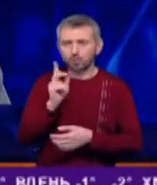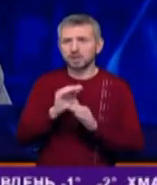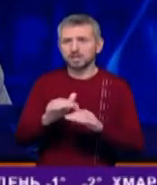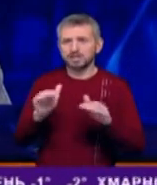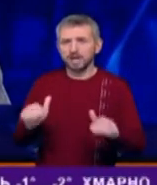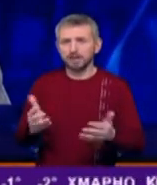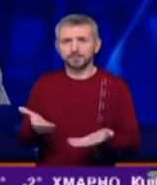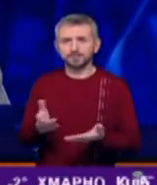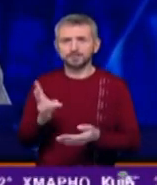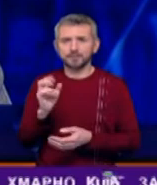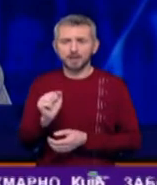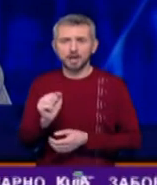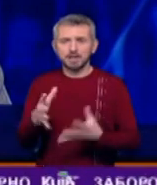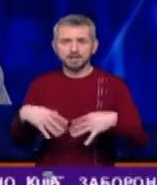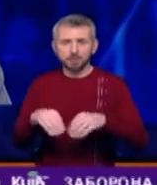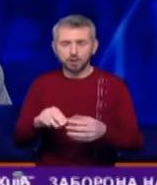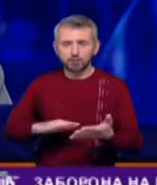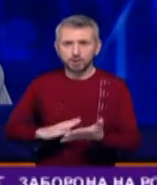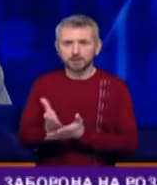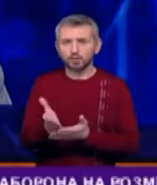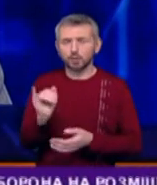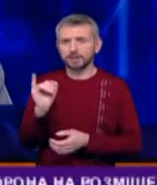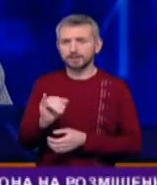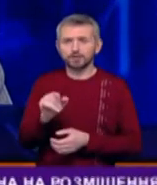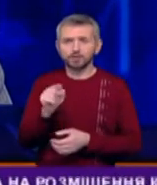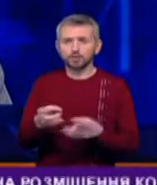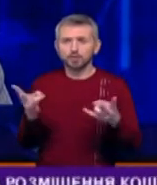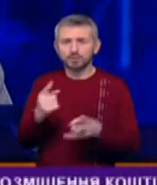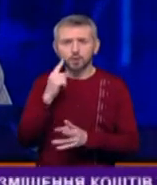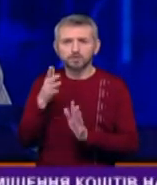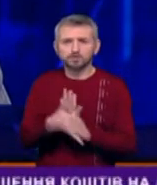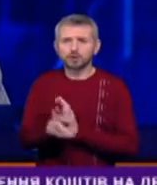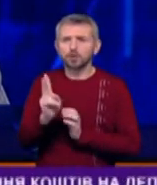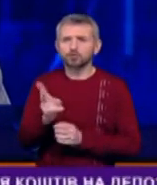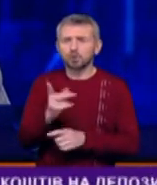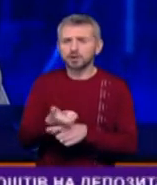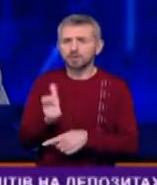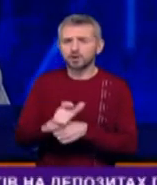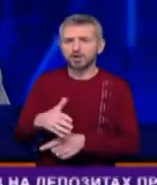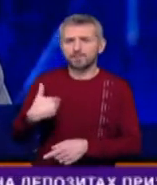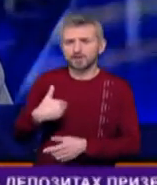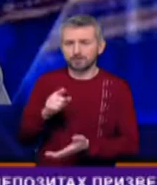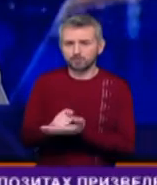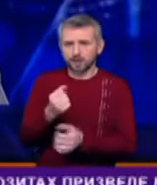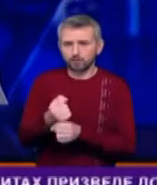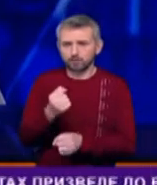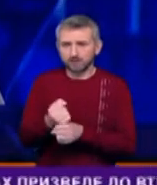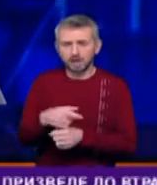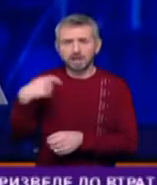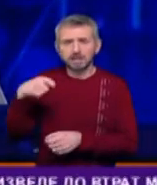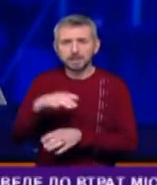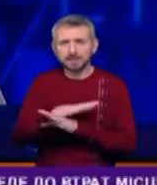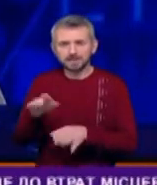дітей, на сімейну політику. І ну, тут потрібно розуміти, що хто найбільш ефективно це має робити, знову ж таки, не